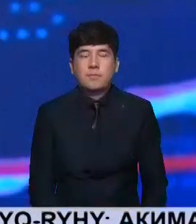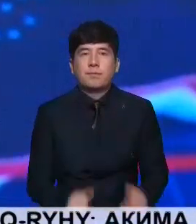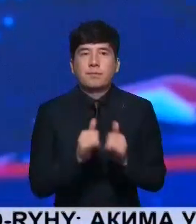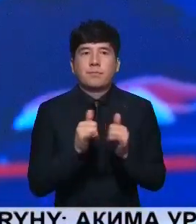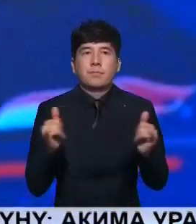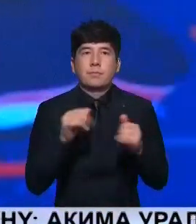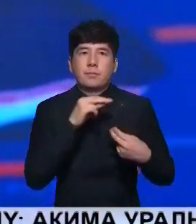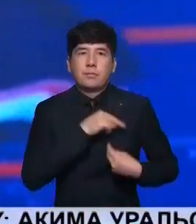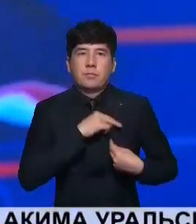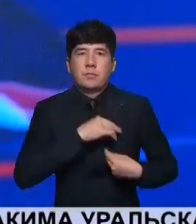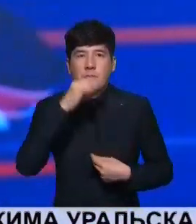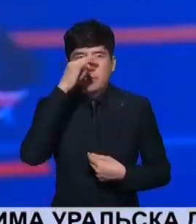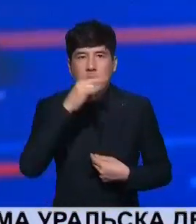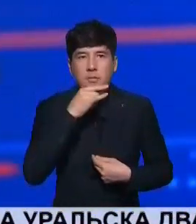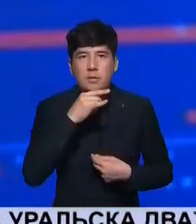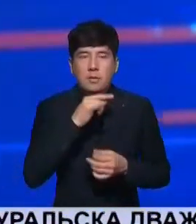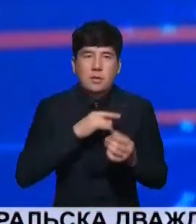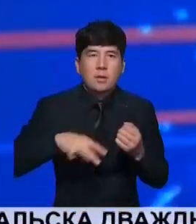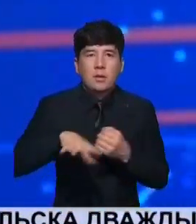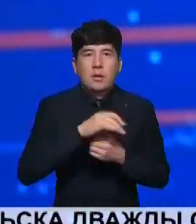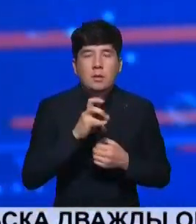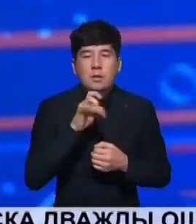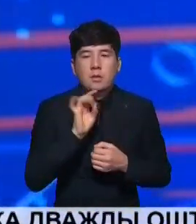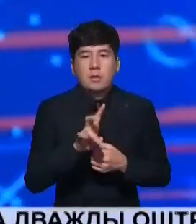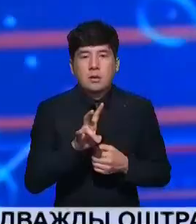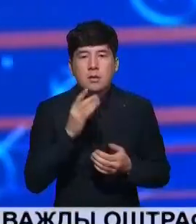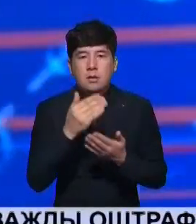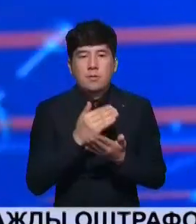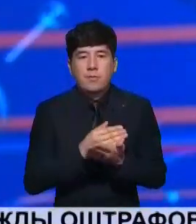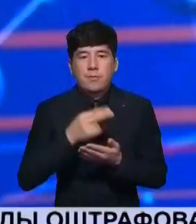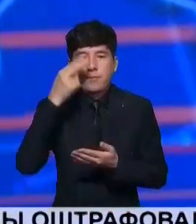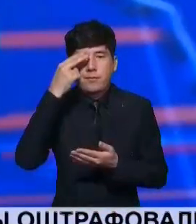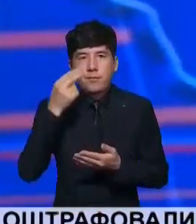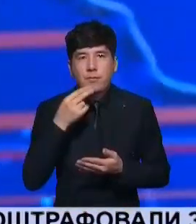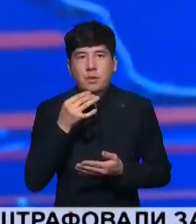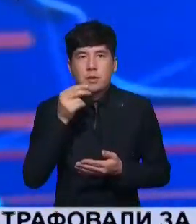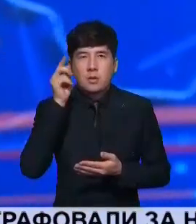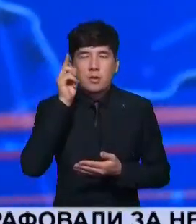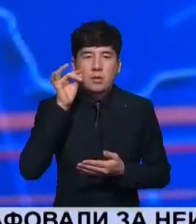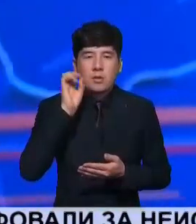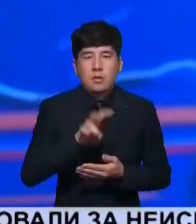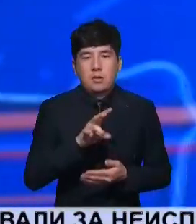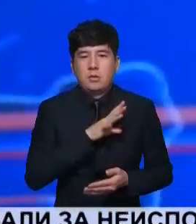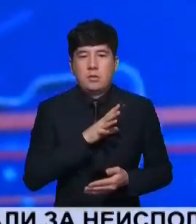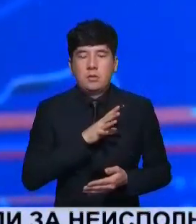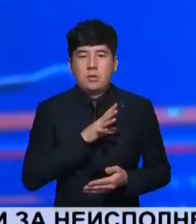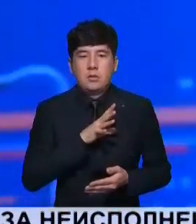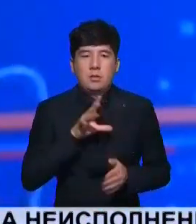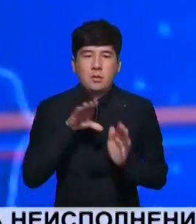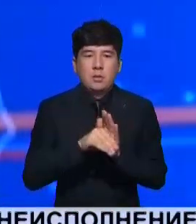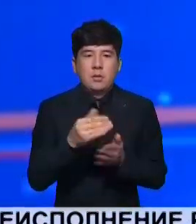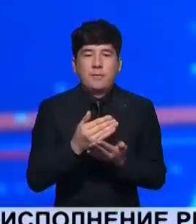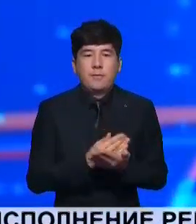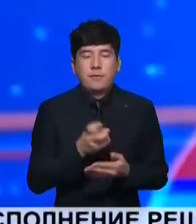Расширить сотрудничество с Казахстаном в сфере аграрного сектора намерены французские и немецкие компании. Об этом представители заявили на